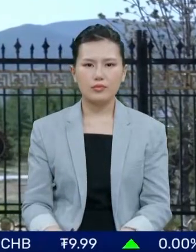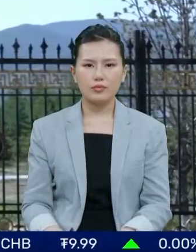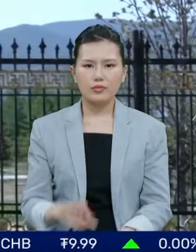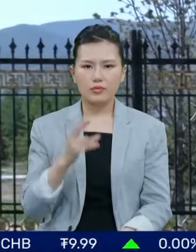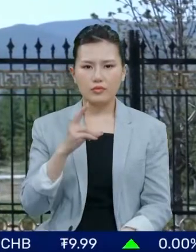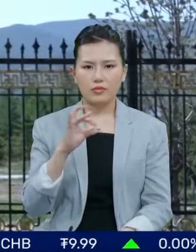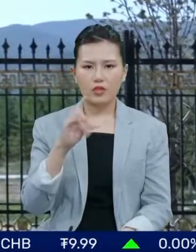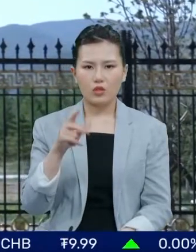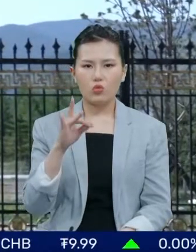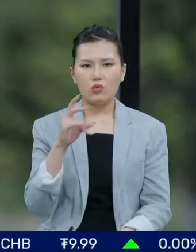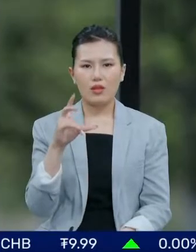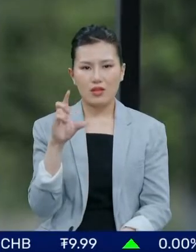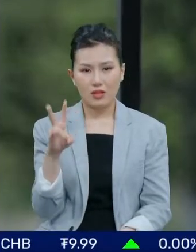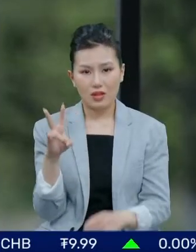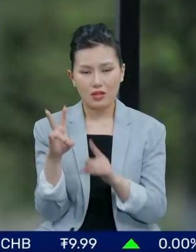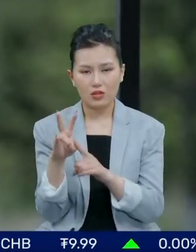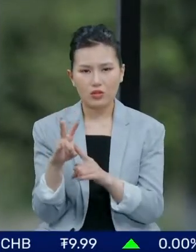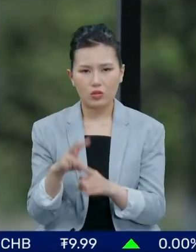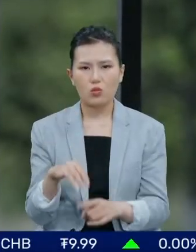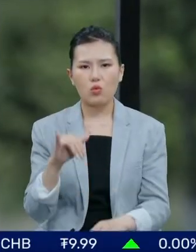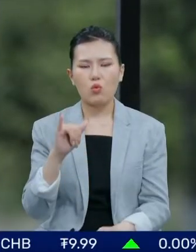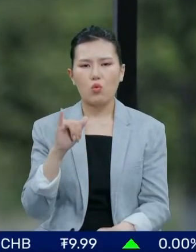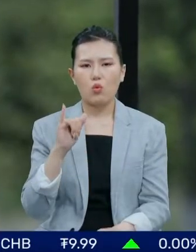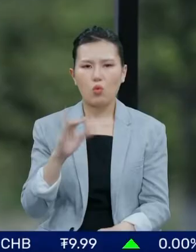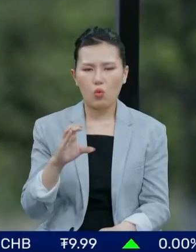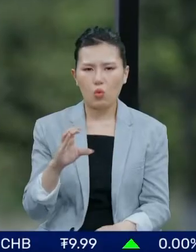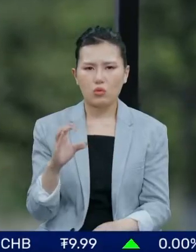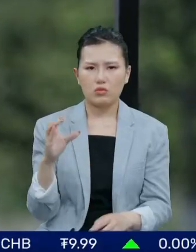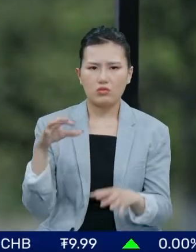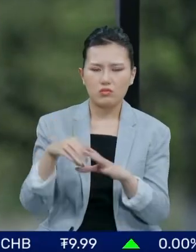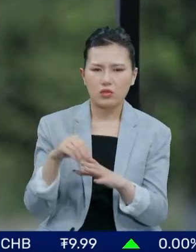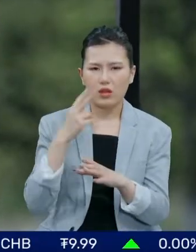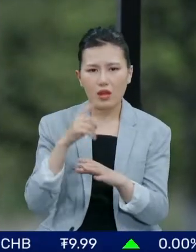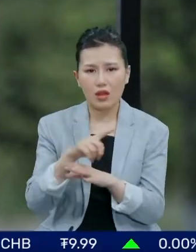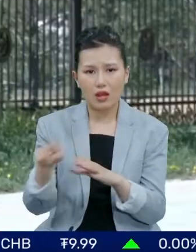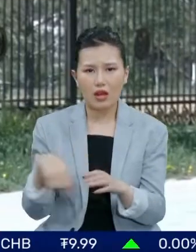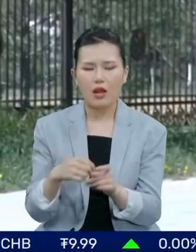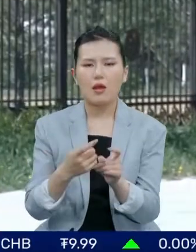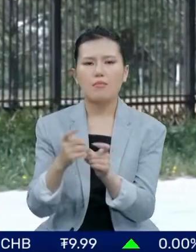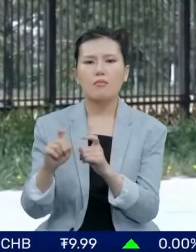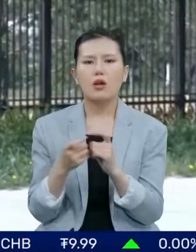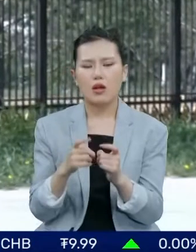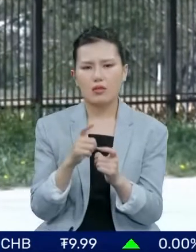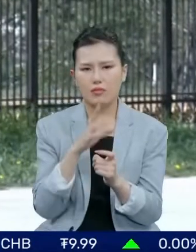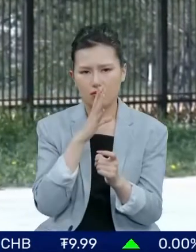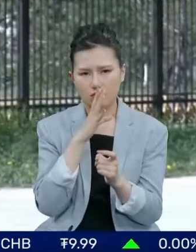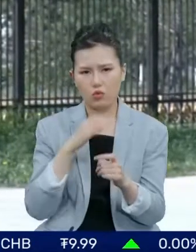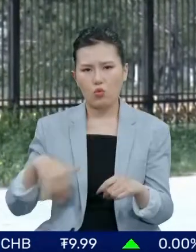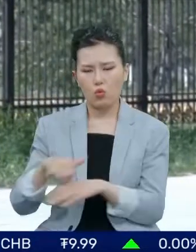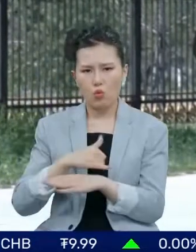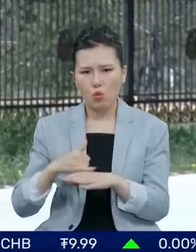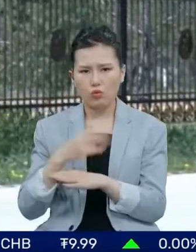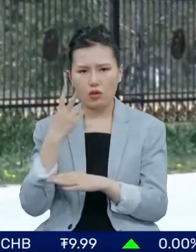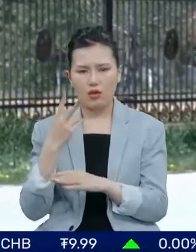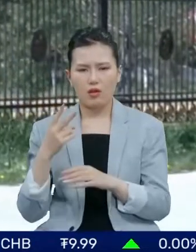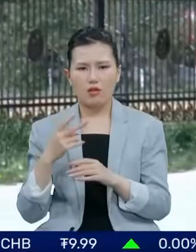Үндэсний цэцэрлэгт хүрээлэн төрийн тусгай хамгаалалттай усны сан бүхий онцгой объект оршдог учраас нийслэлийн иргэдийн ундны усыг хамгаалах нөхөн сэргээхийн тулд хашаалж